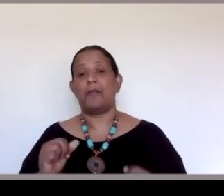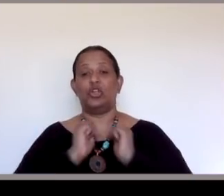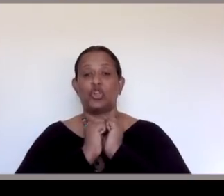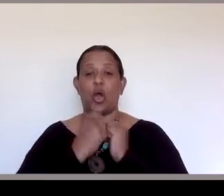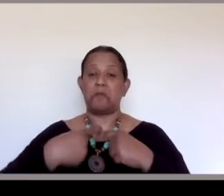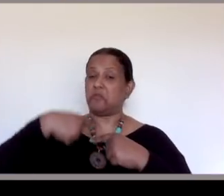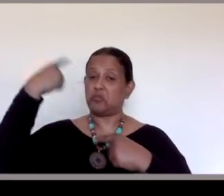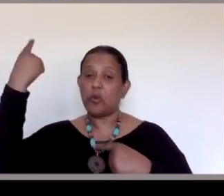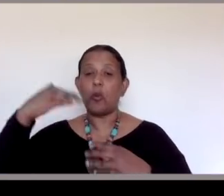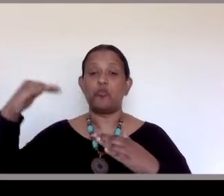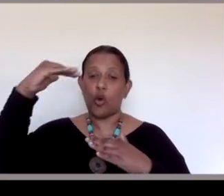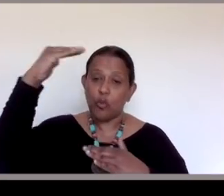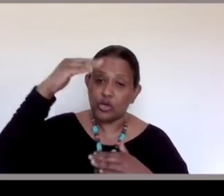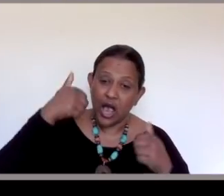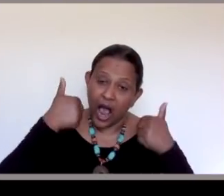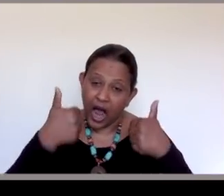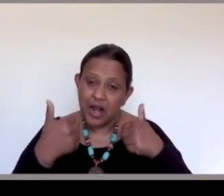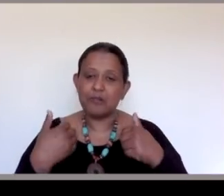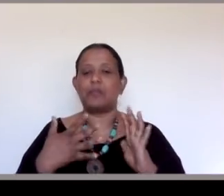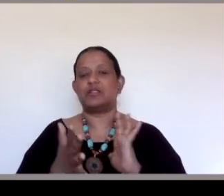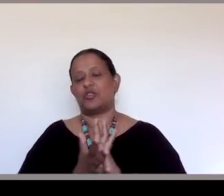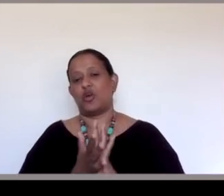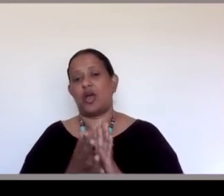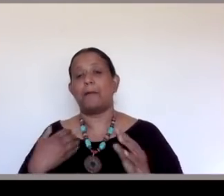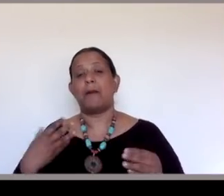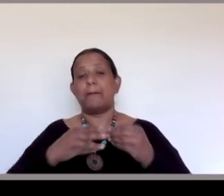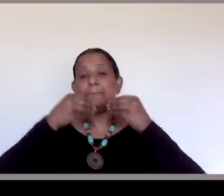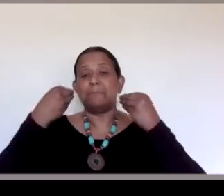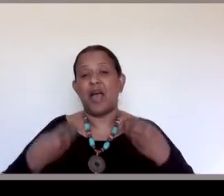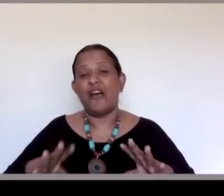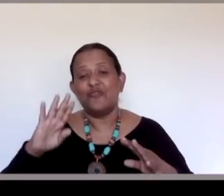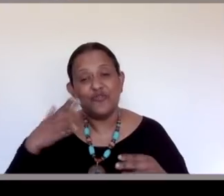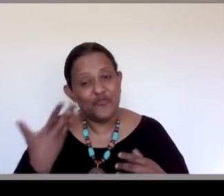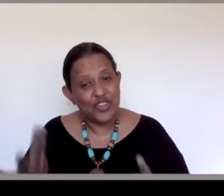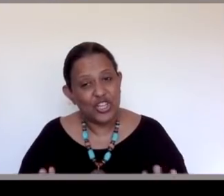திருமணத்தினாலே நான் சந்தோஷப்படுவேன் பிள்ளைகள் கிடைத்தவுடன்